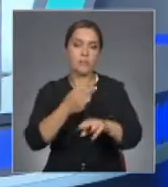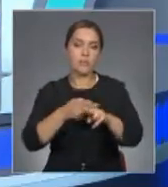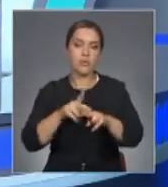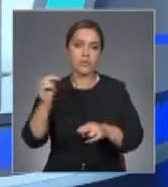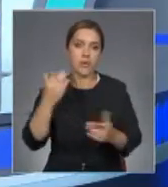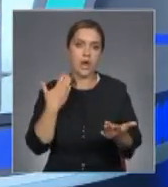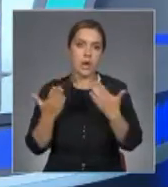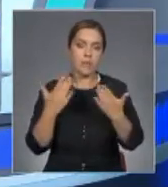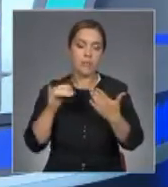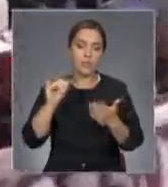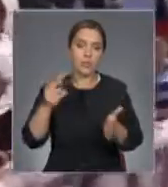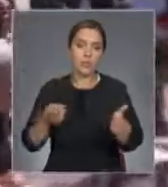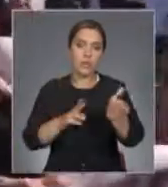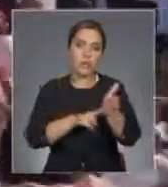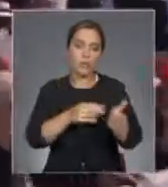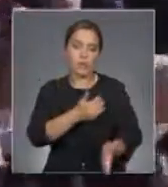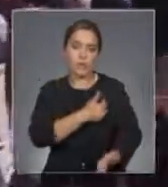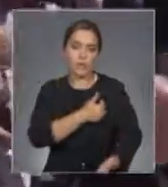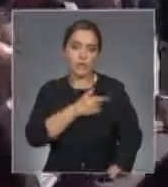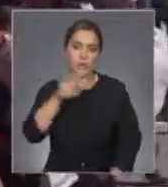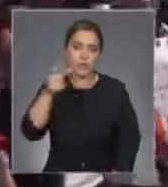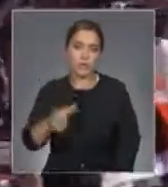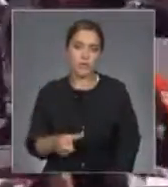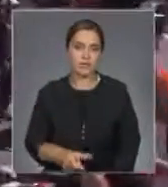с нелегалами.